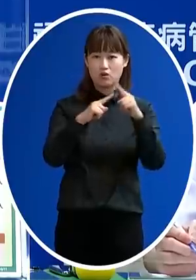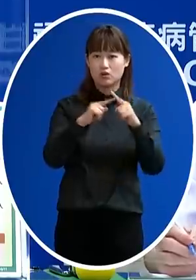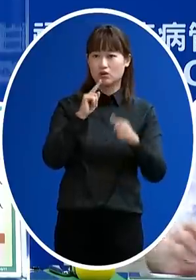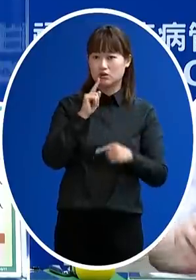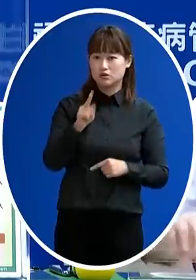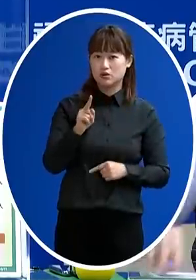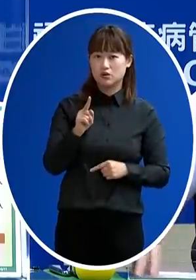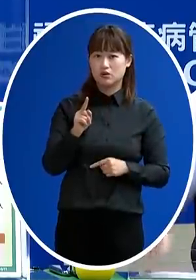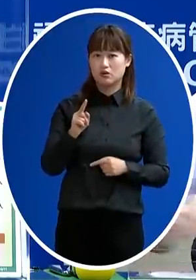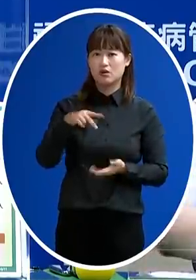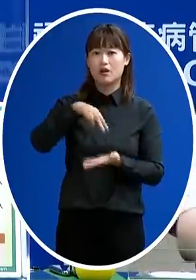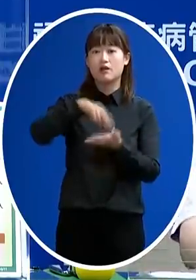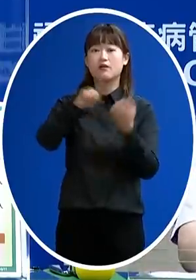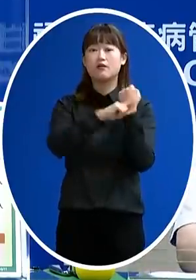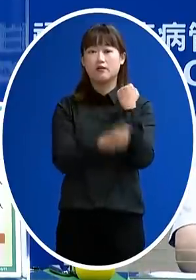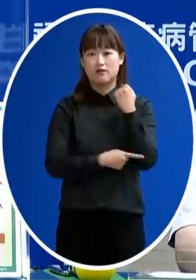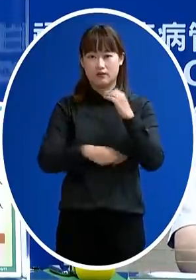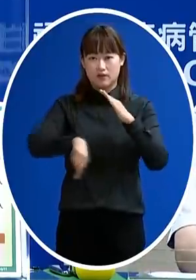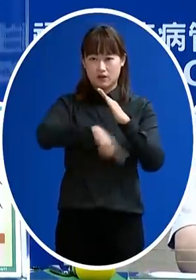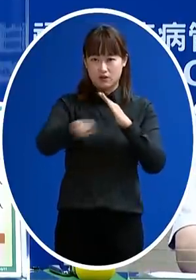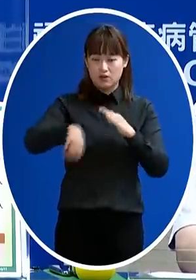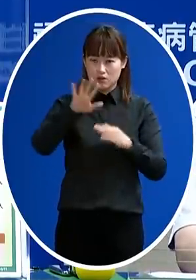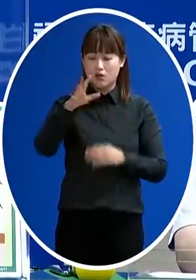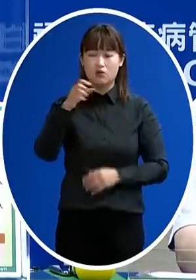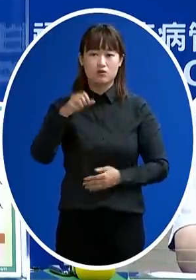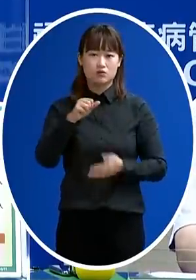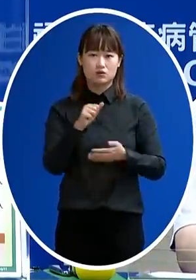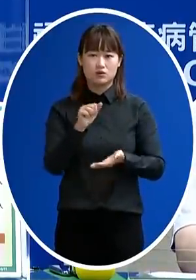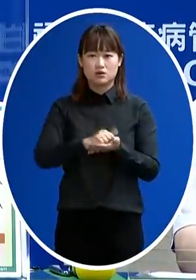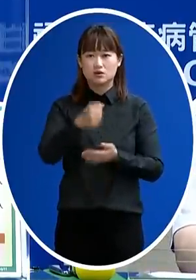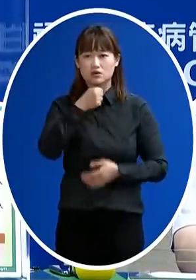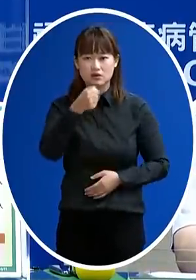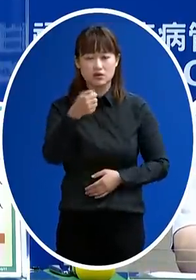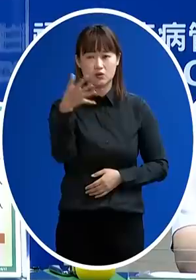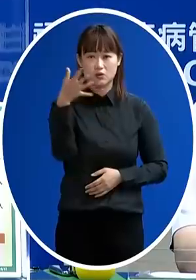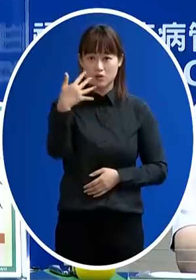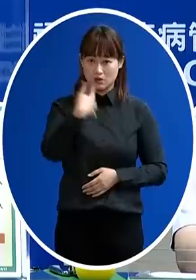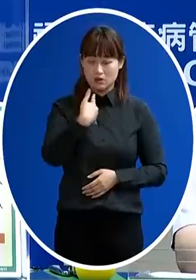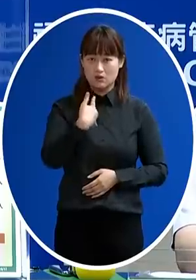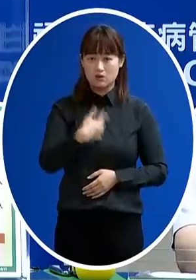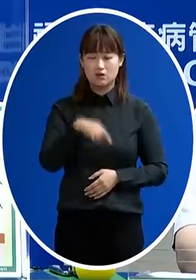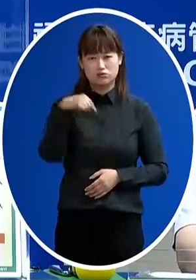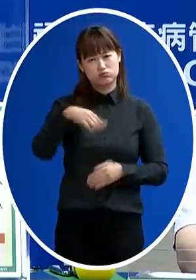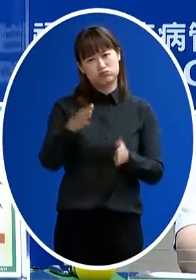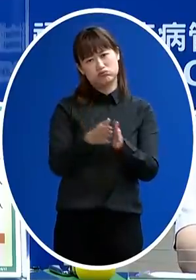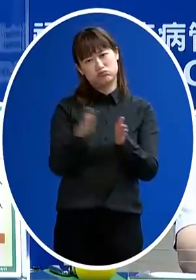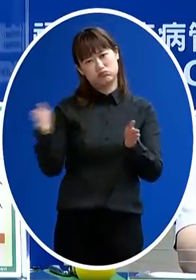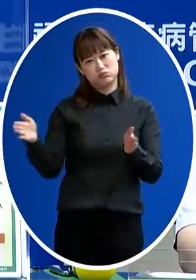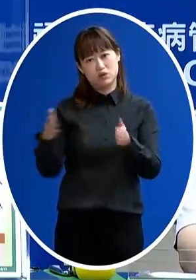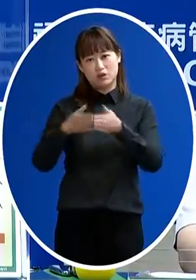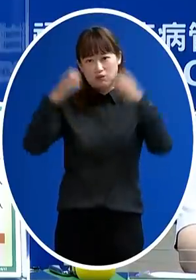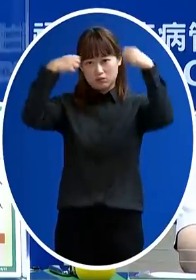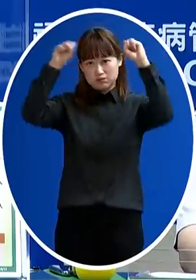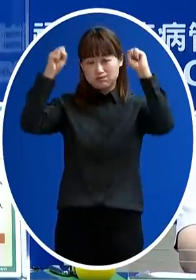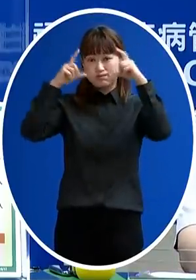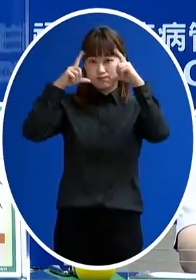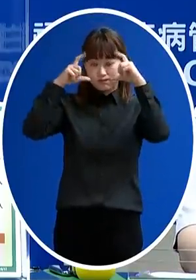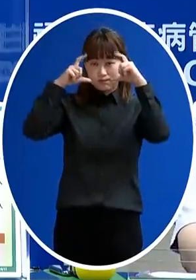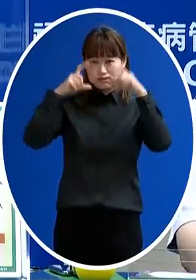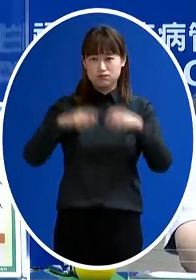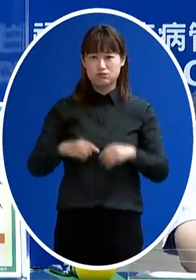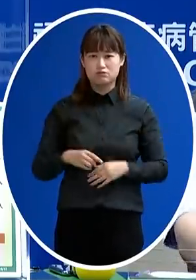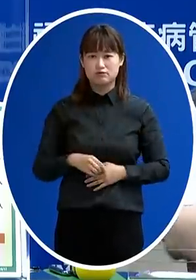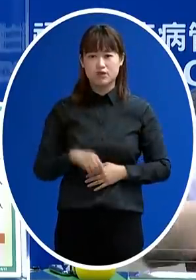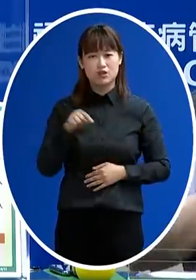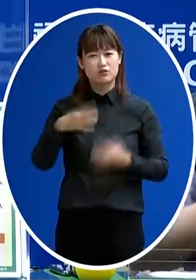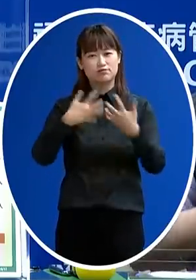映，原来天我在立法院吧有记者在问我，就是说这段时间可能要开始拍摄毕业照了，那很难得有